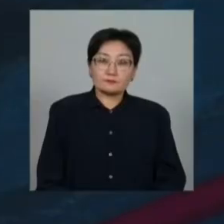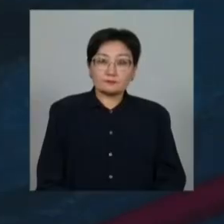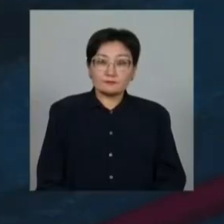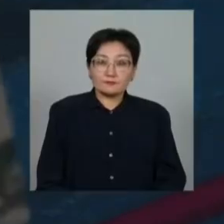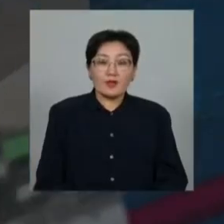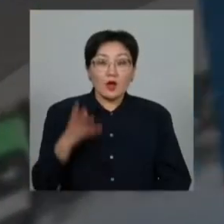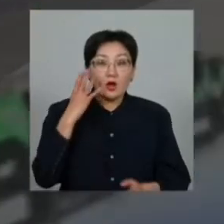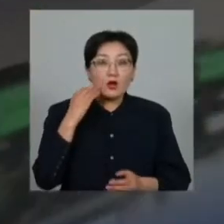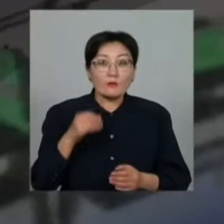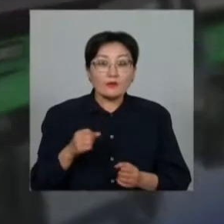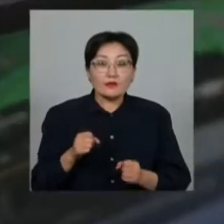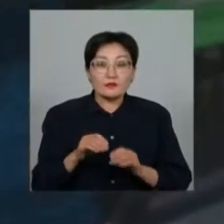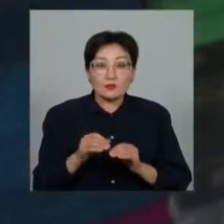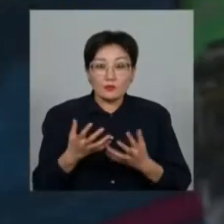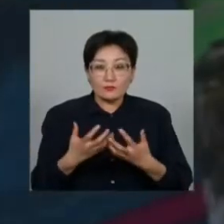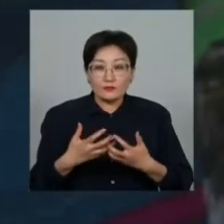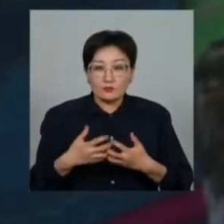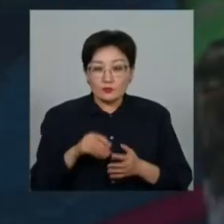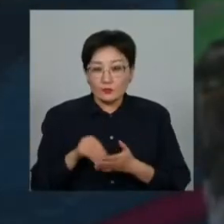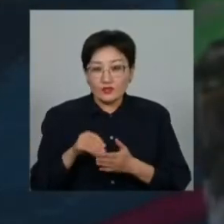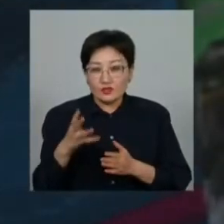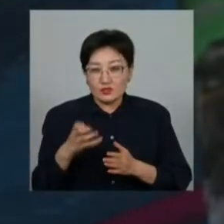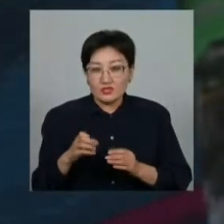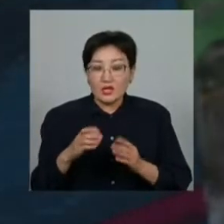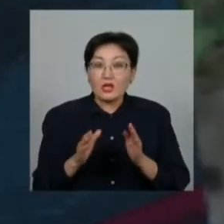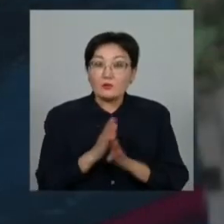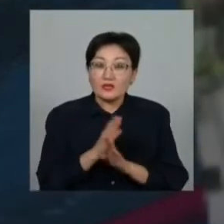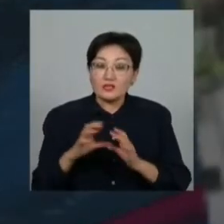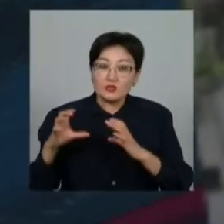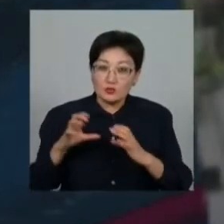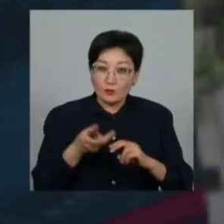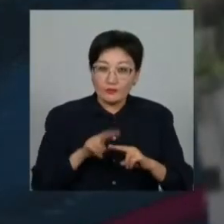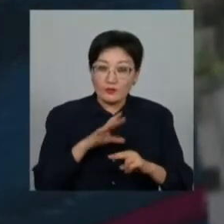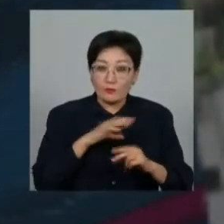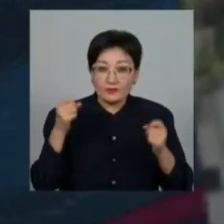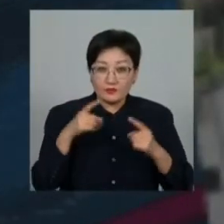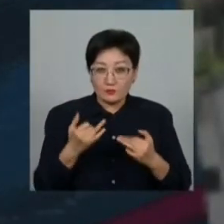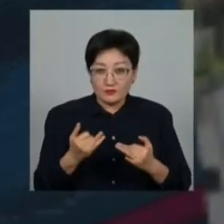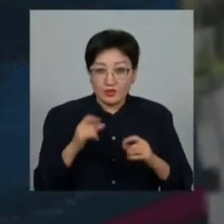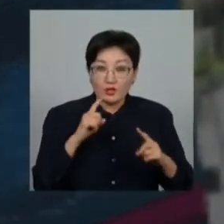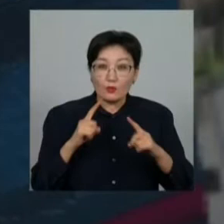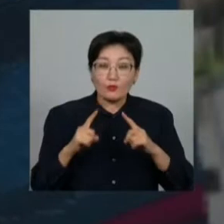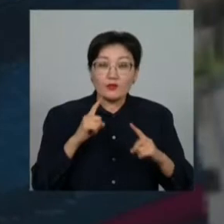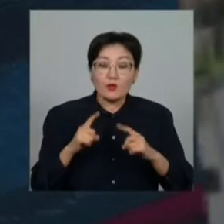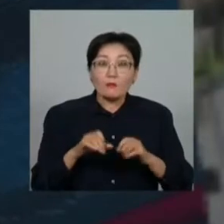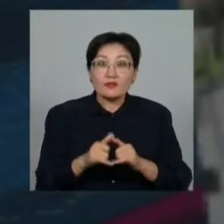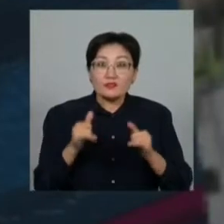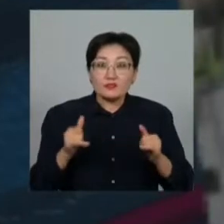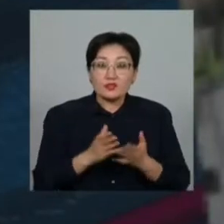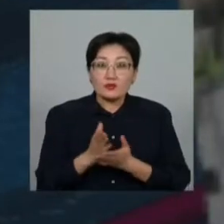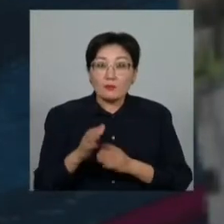алматинские автопарке закупят порядка 400 экологичных автобусов об этом стало известно сегодня на совещании по развитию сферы